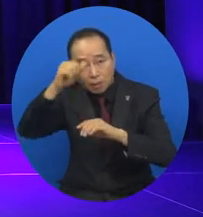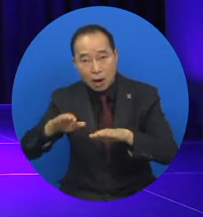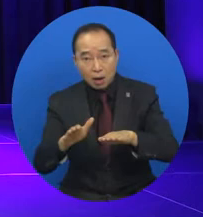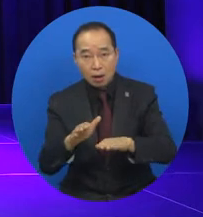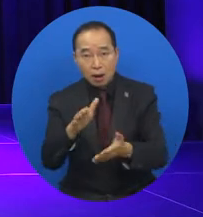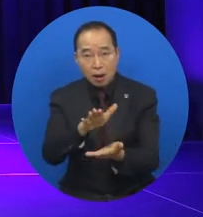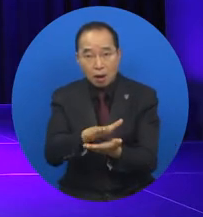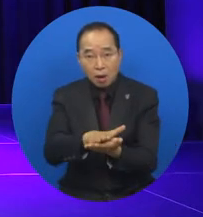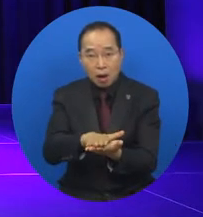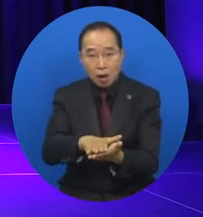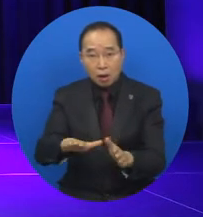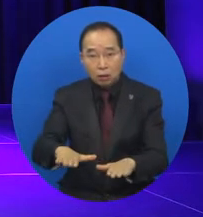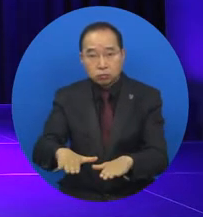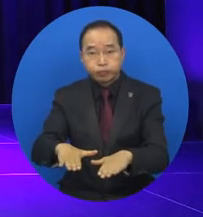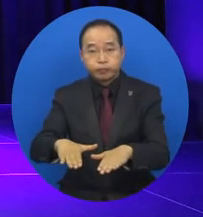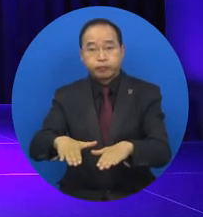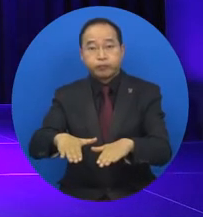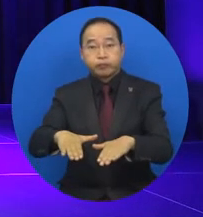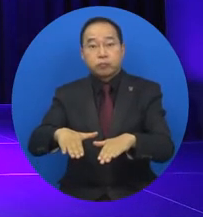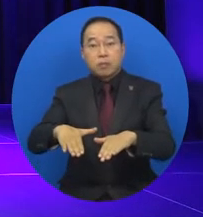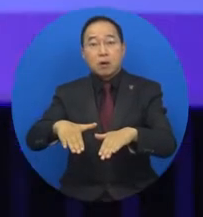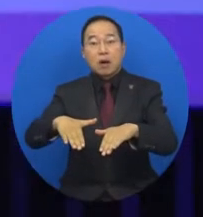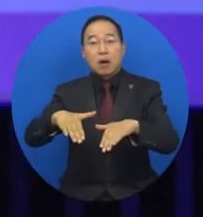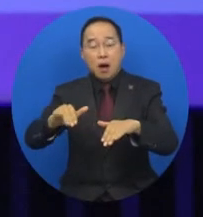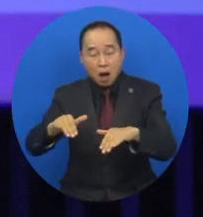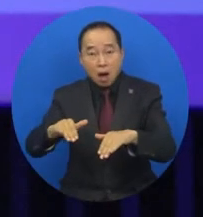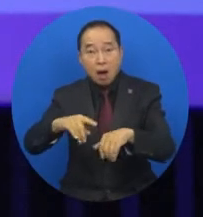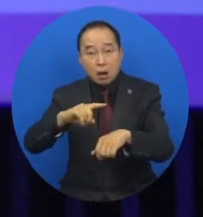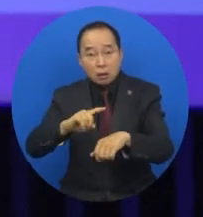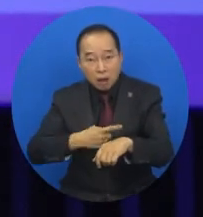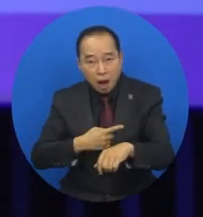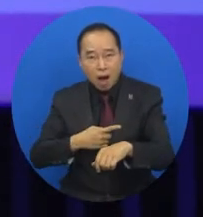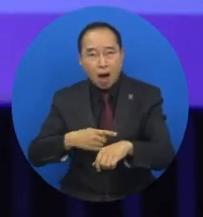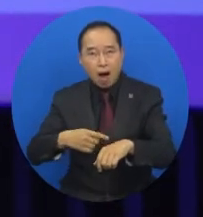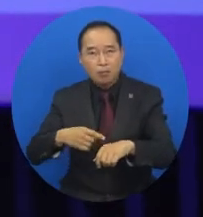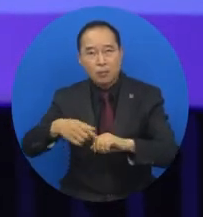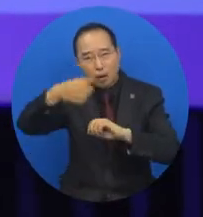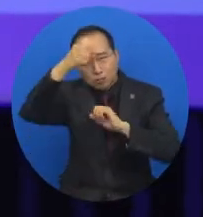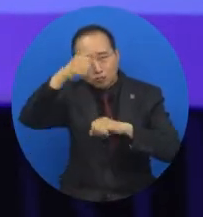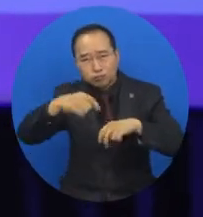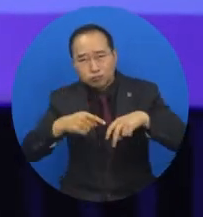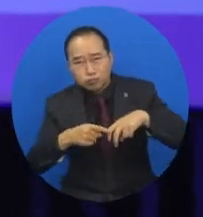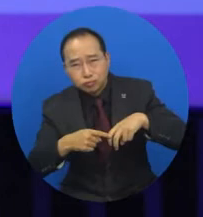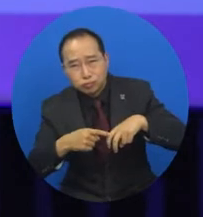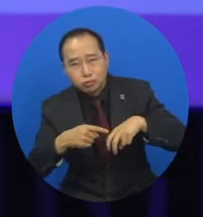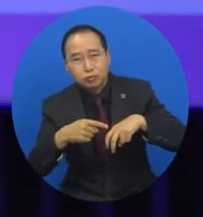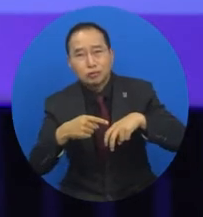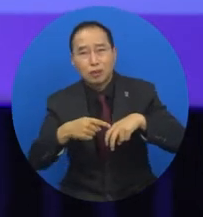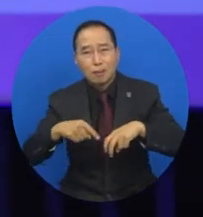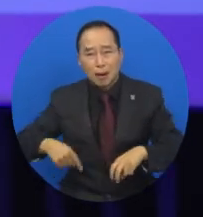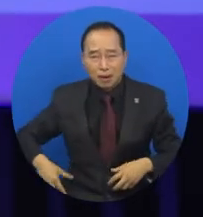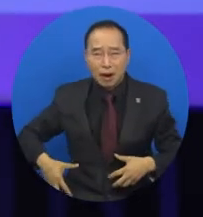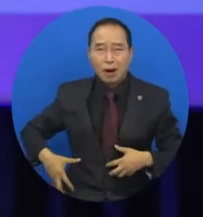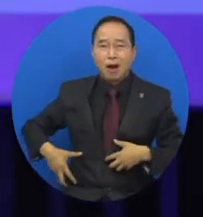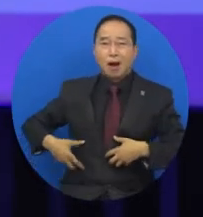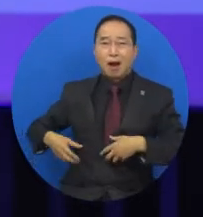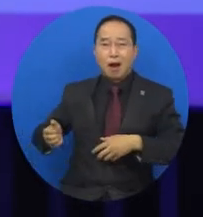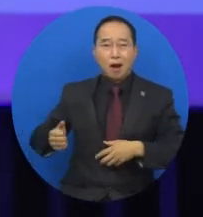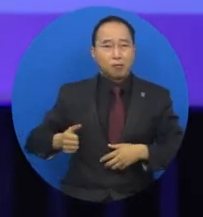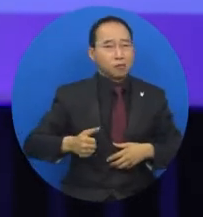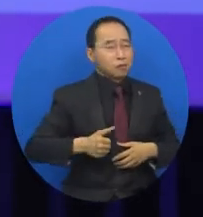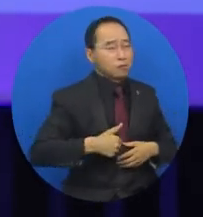그리고 발바닥에서부터 올라오는 그 힘의 이동들이 나의 뒤꿈치와 무릎과 고관절을 지나 나의